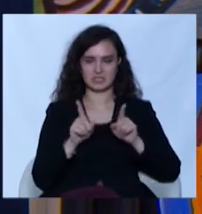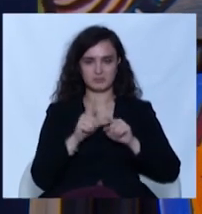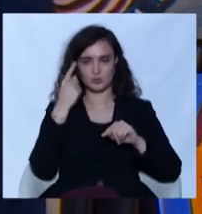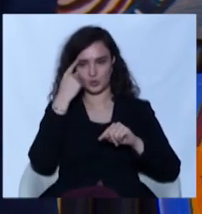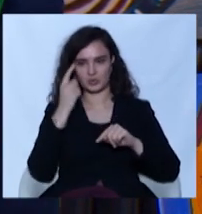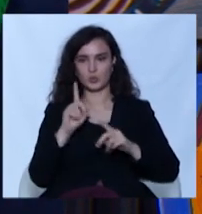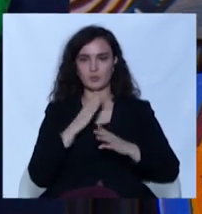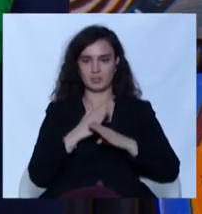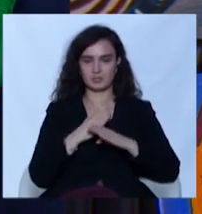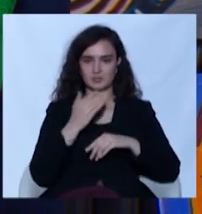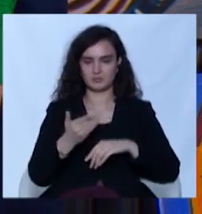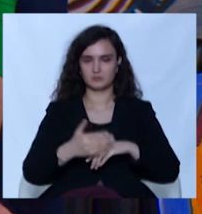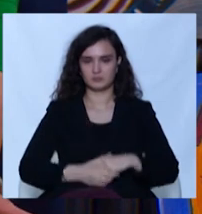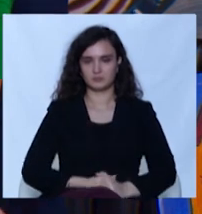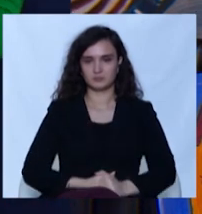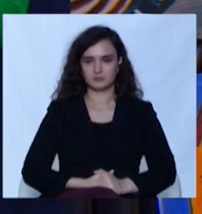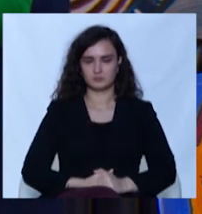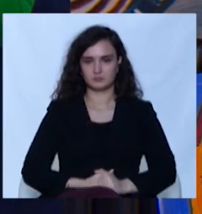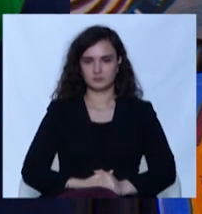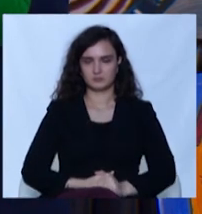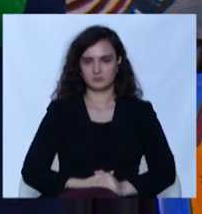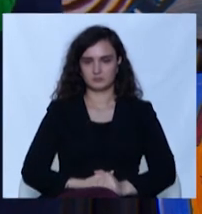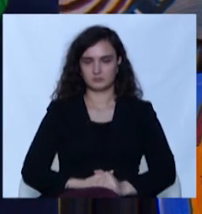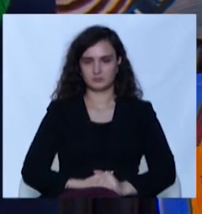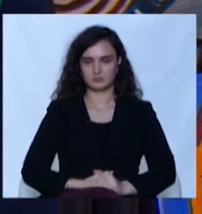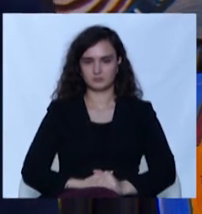რომ არის არ ვიცი, ესეთი